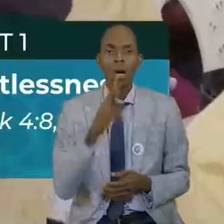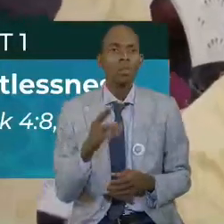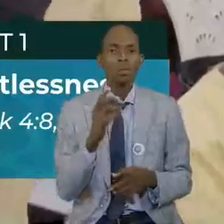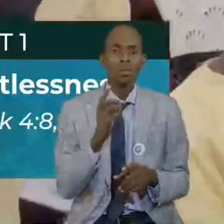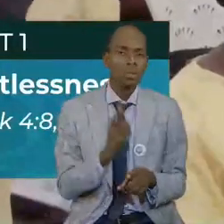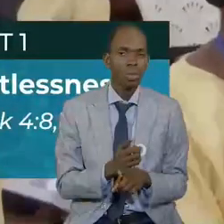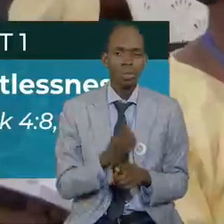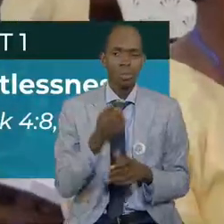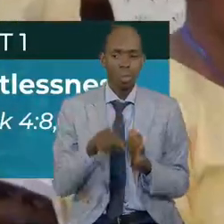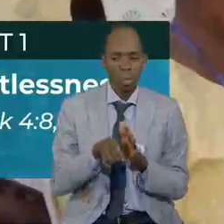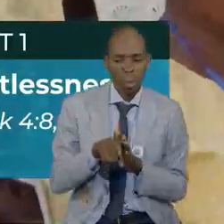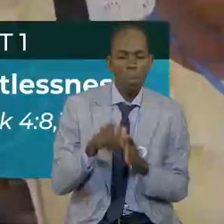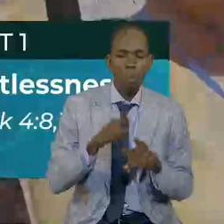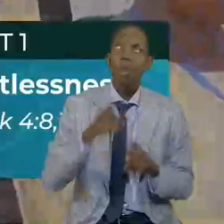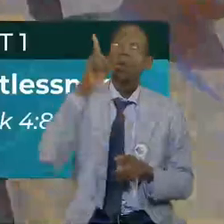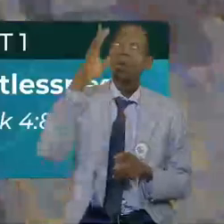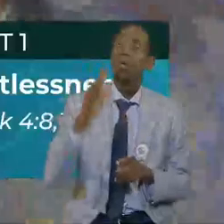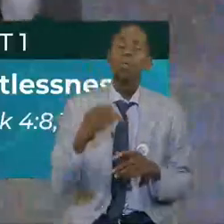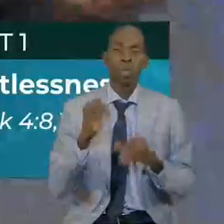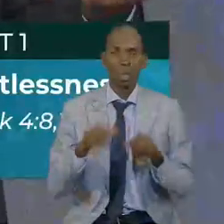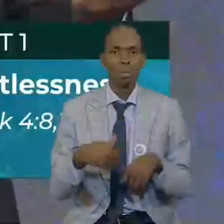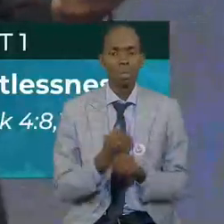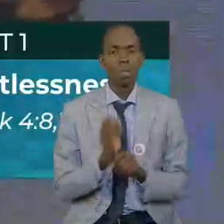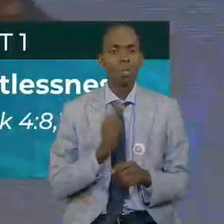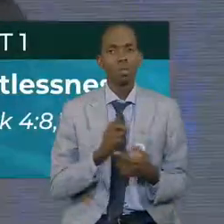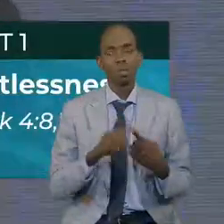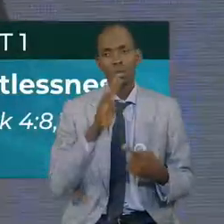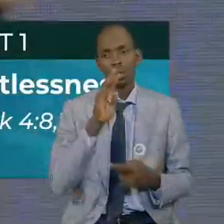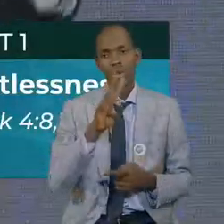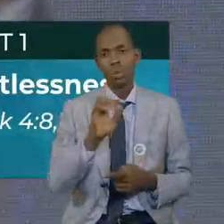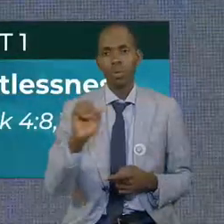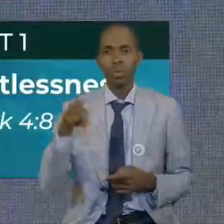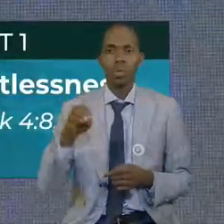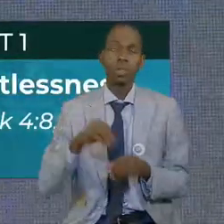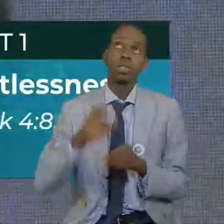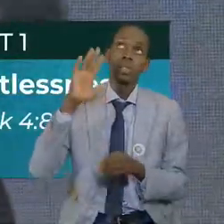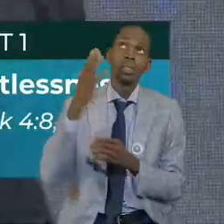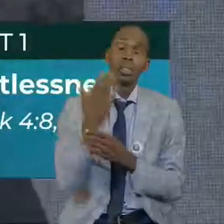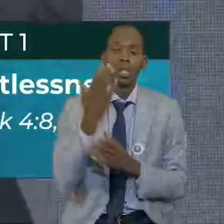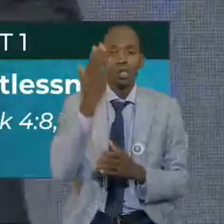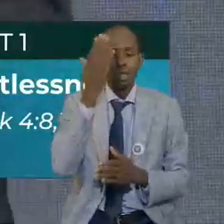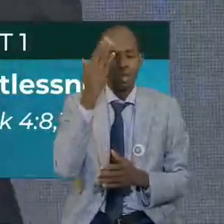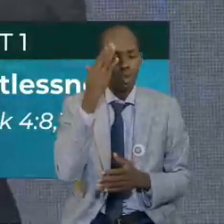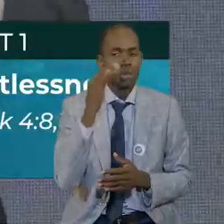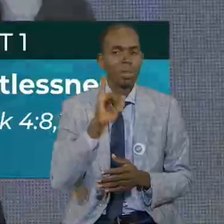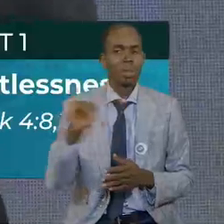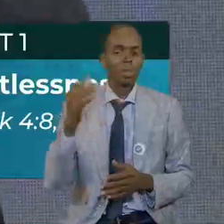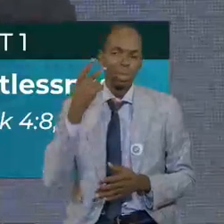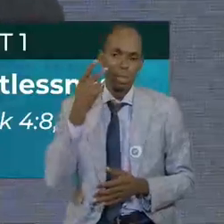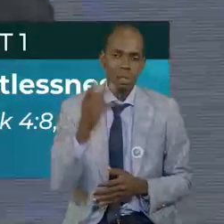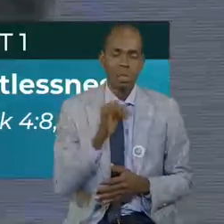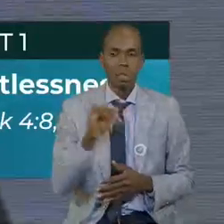Il sait que nous sommes des vermisseaux, mais nous devenons des armes dans ses mains. Seeing them, believing then that